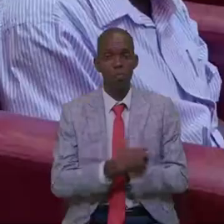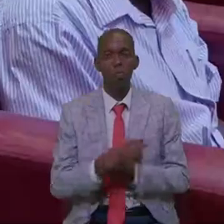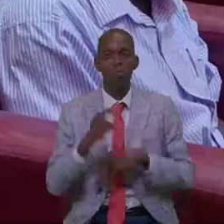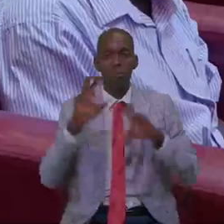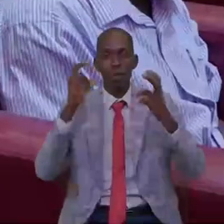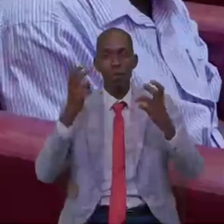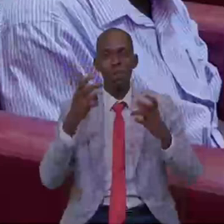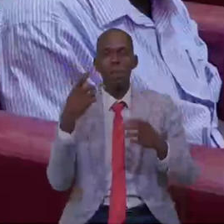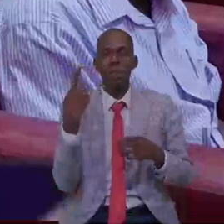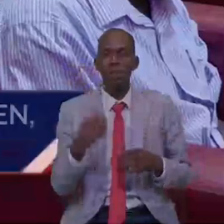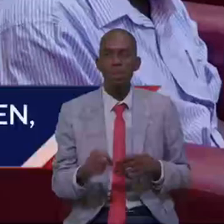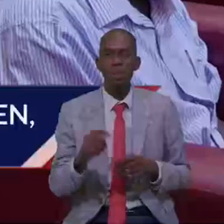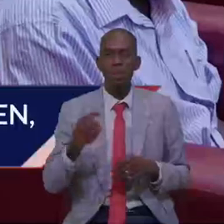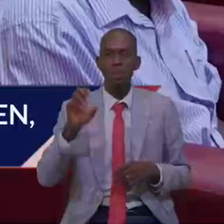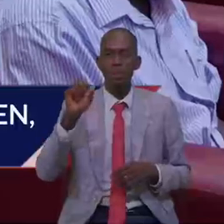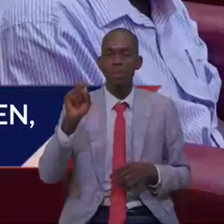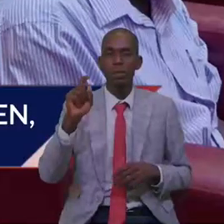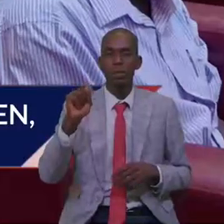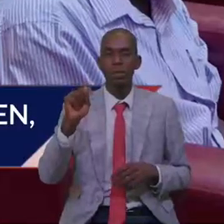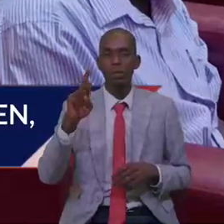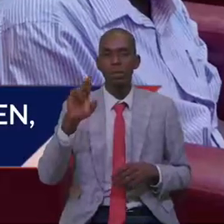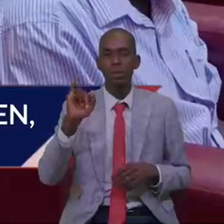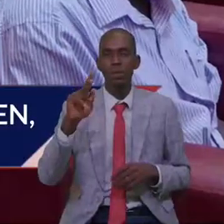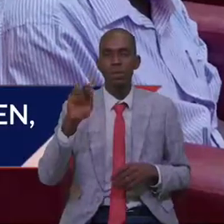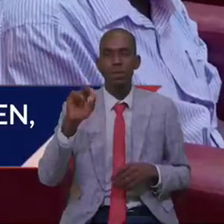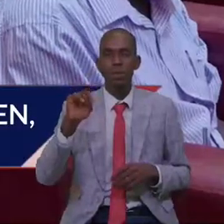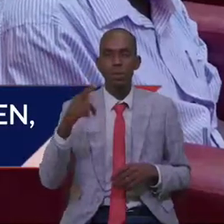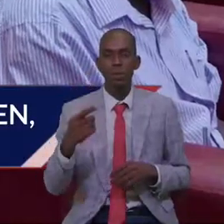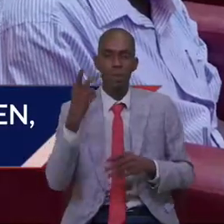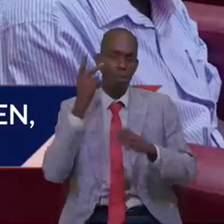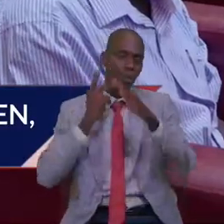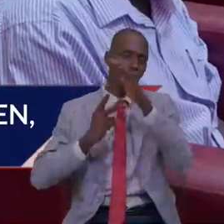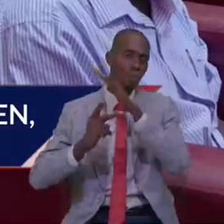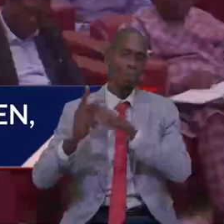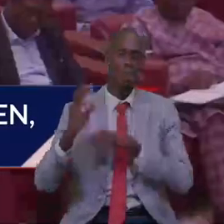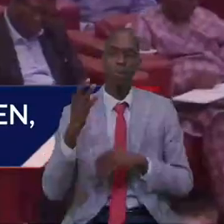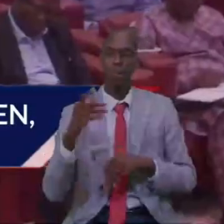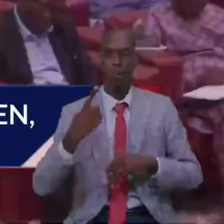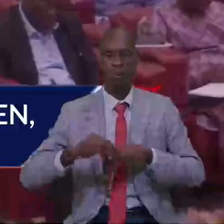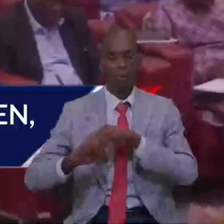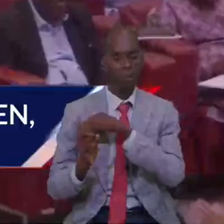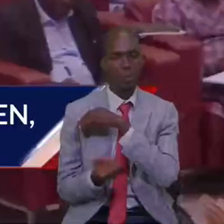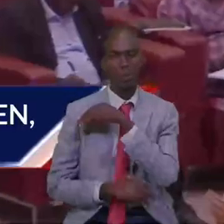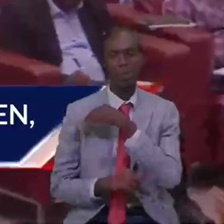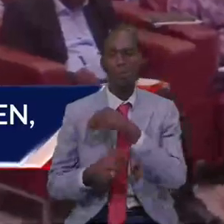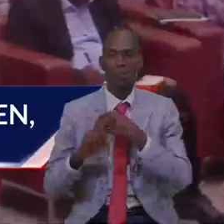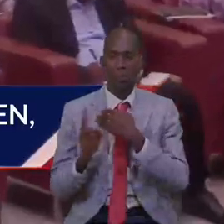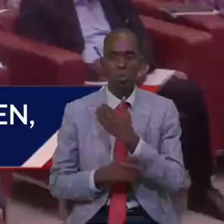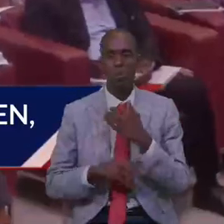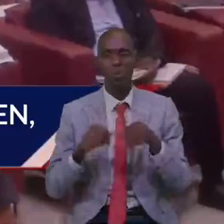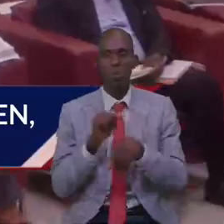nous allons voir. Aujourd'hui, on voit le thème qui est la prophétie spectaculaire de la